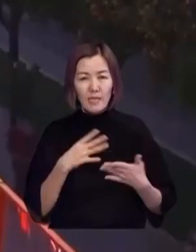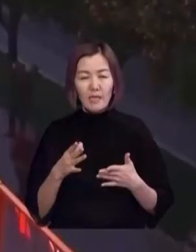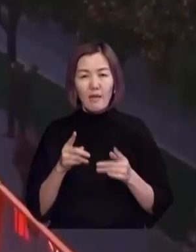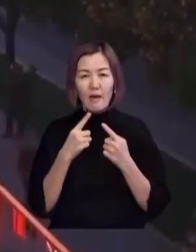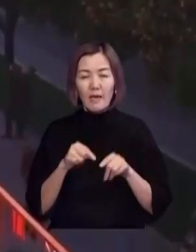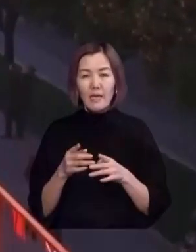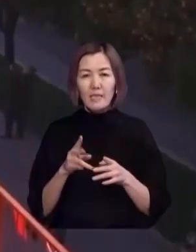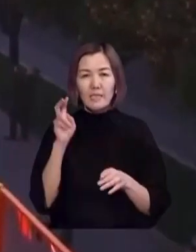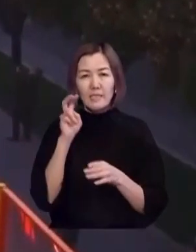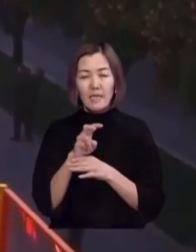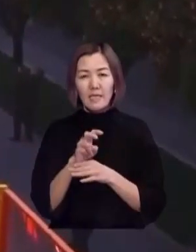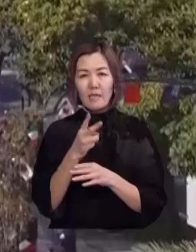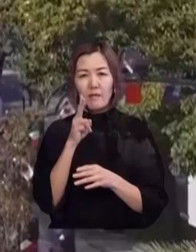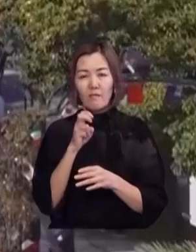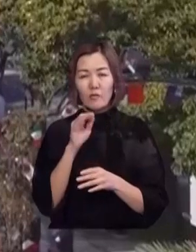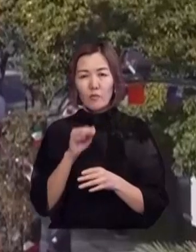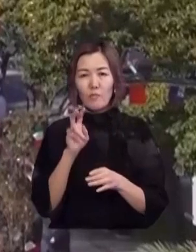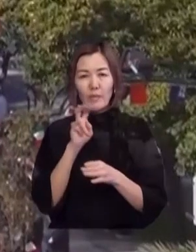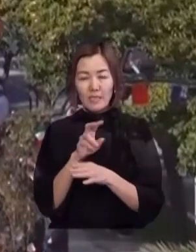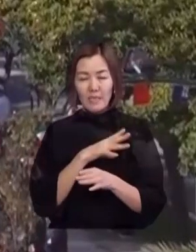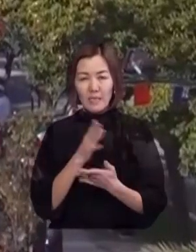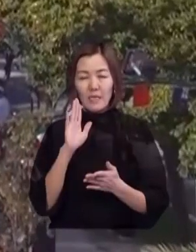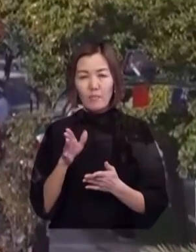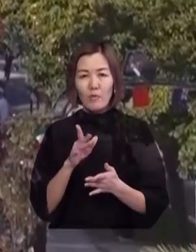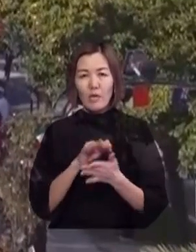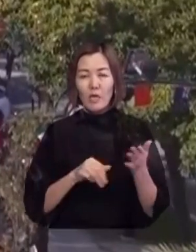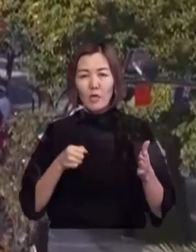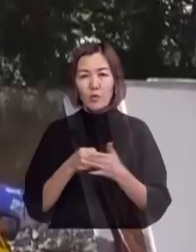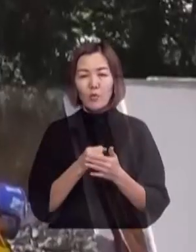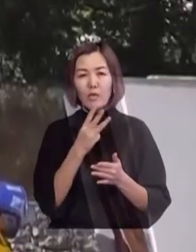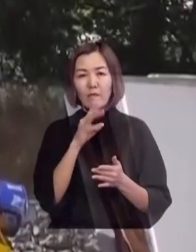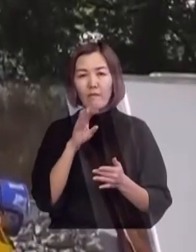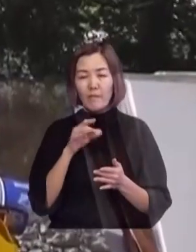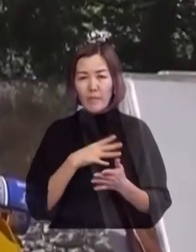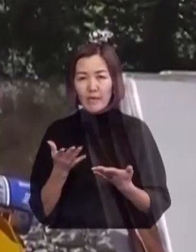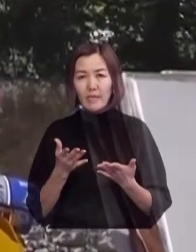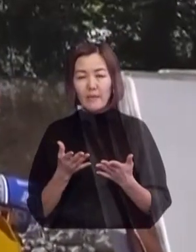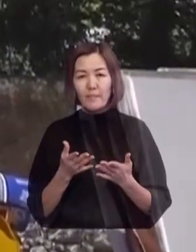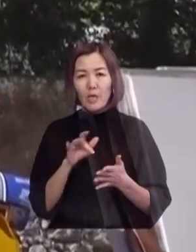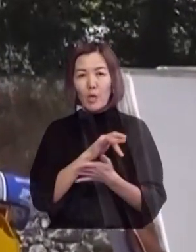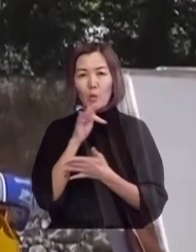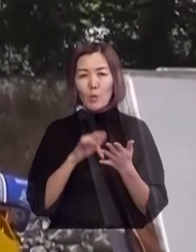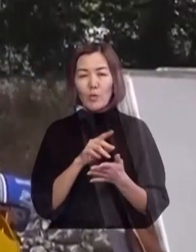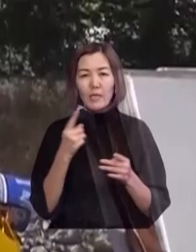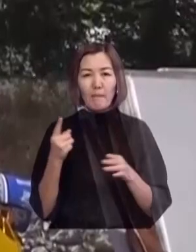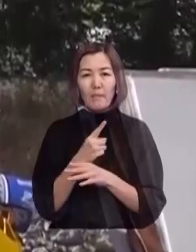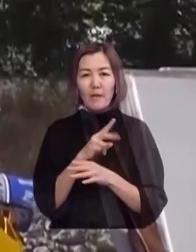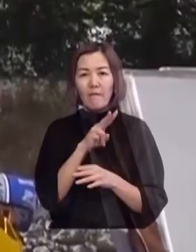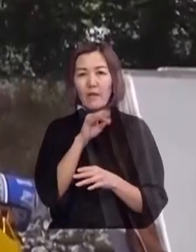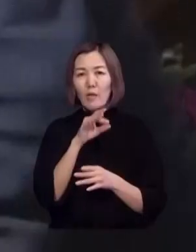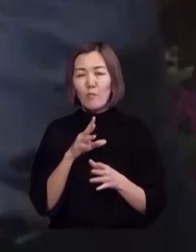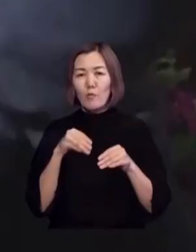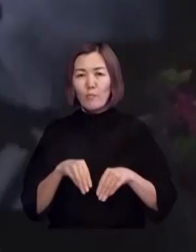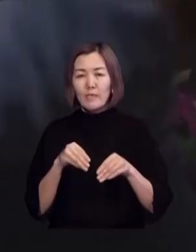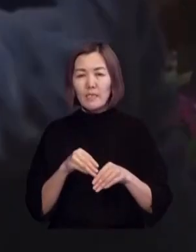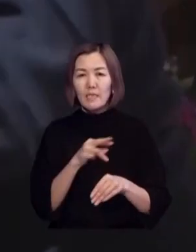ожидают прибытия почти 200 посетителей. Фестиваль продлится до 3 марта. По культивируемой в городе легенде, первые лимоны здесь посадила